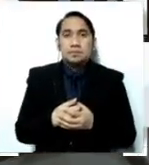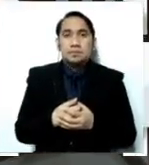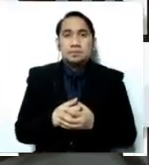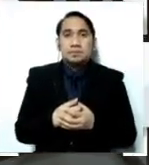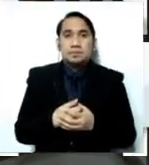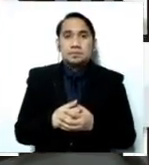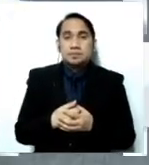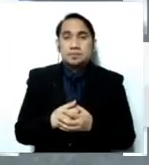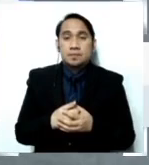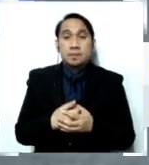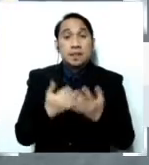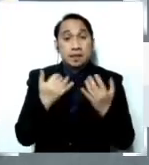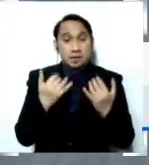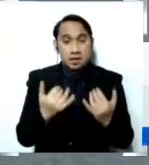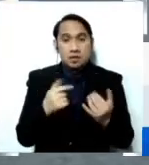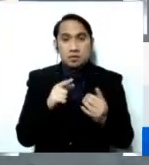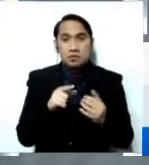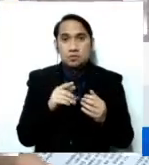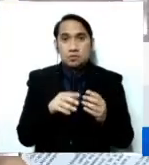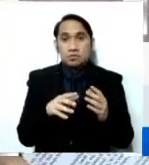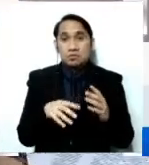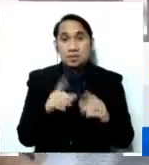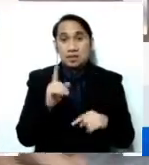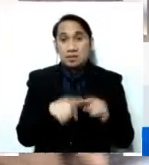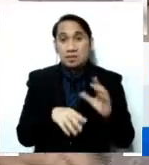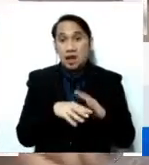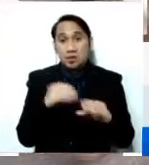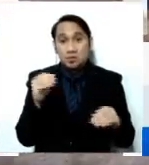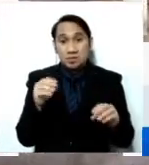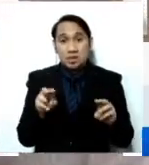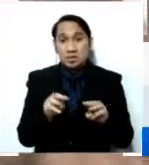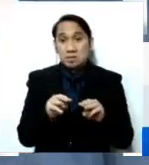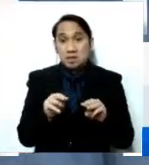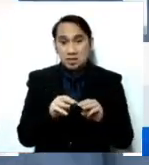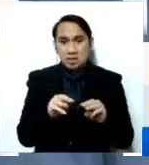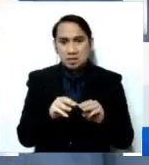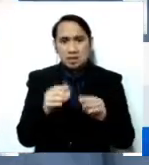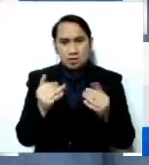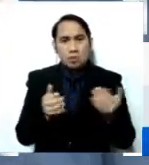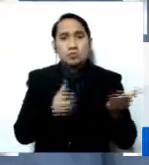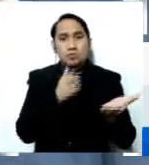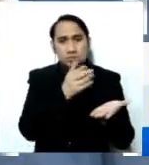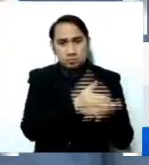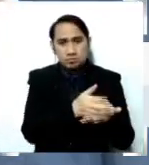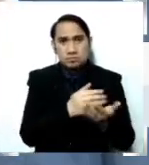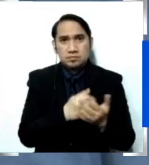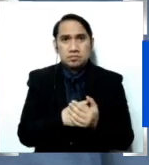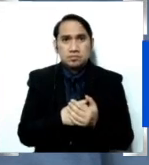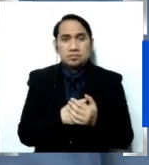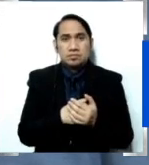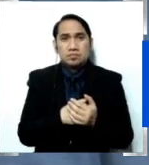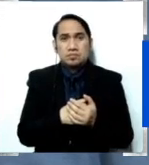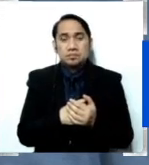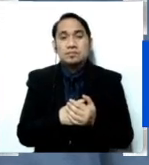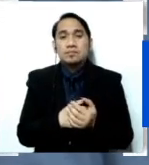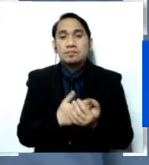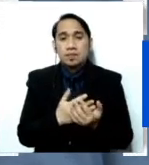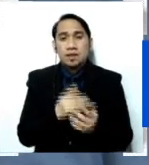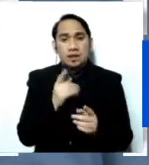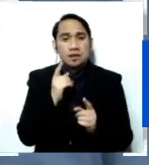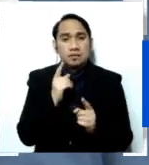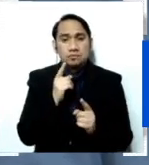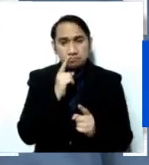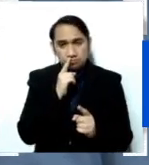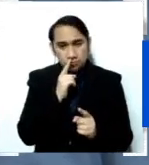Ang mga hindi makalabas sa Marikina, pinuntahan na para mabakunahan kontra COVID. It is definitely a help. You